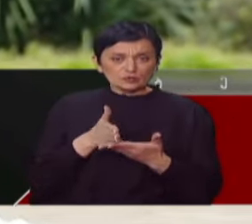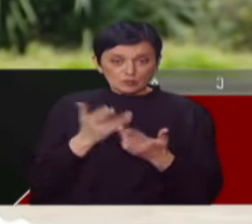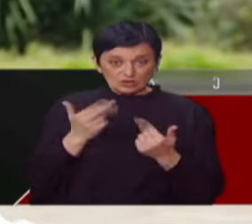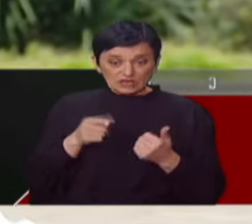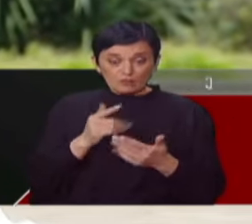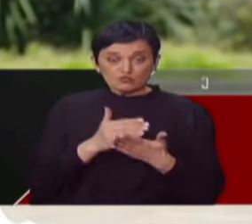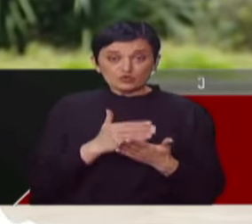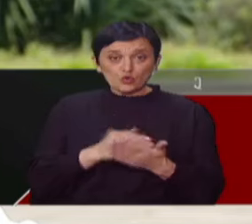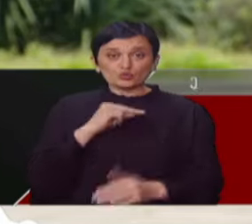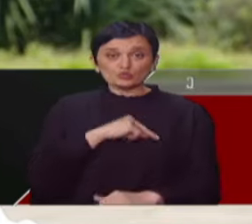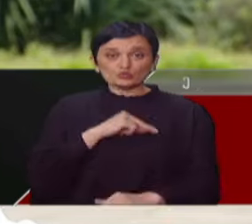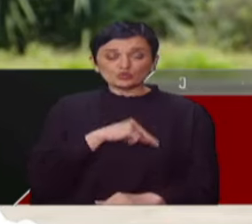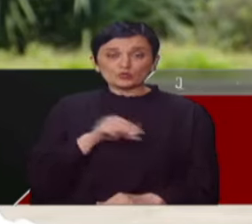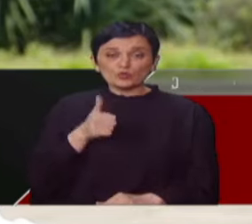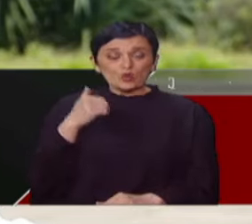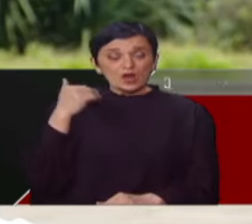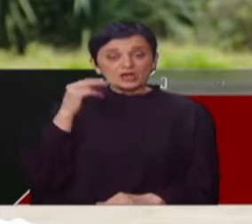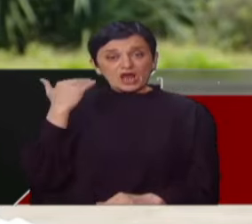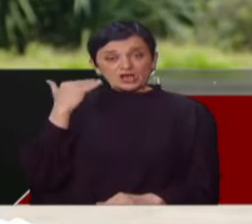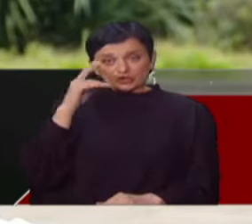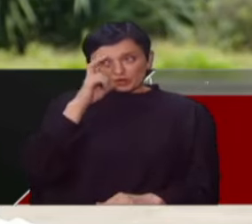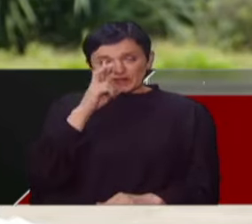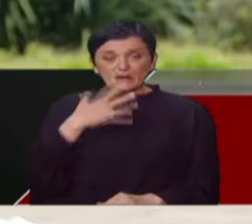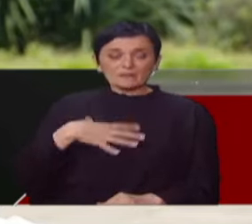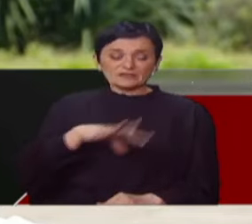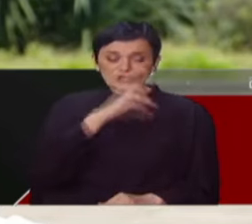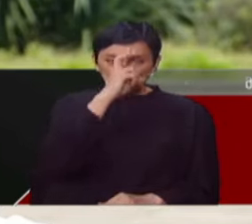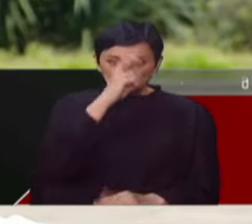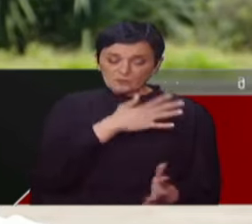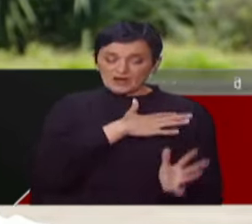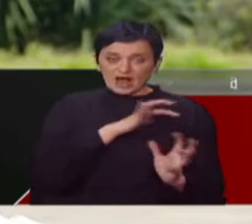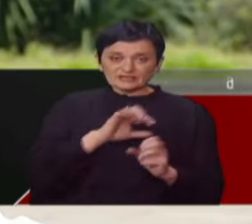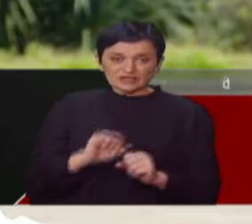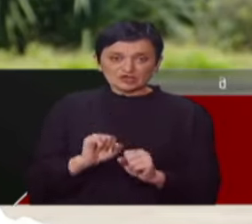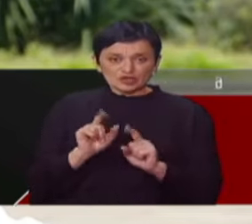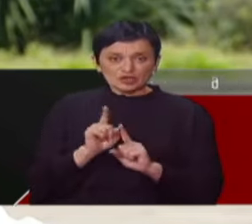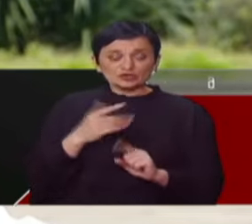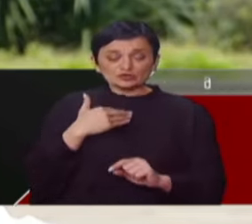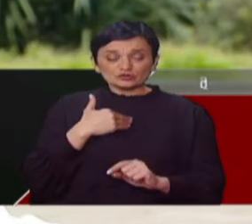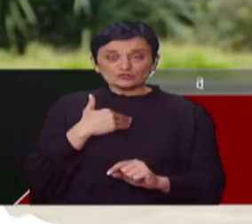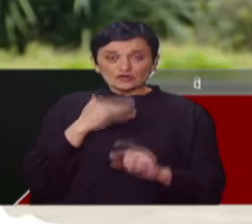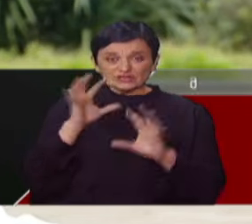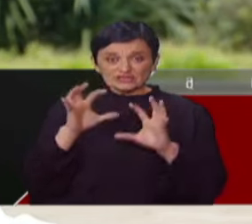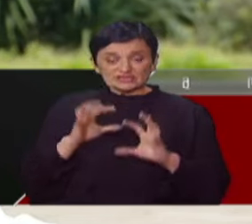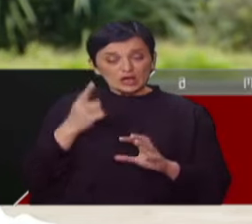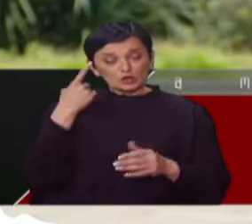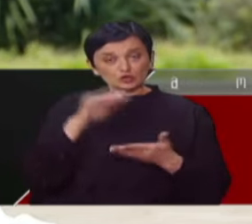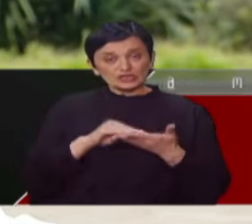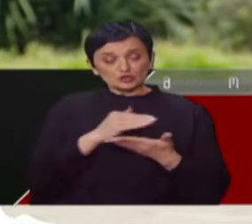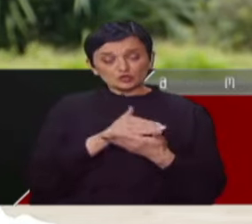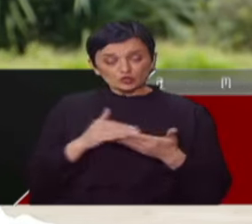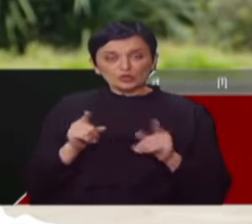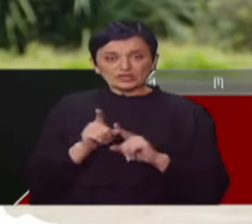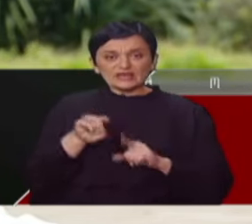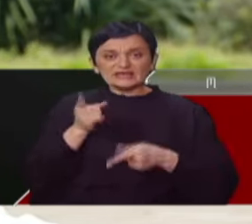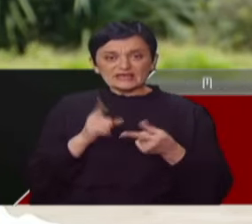am programaze mushaoba rogorts acharis mtavrobasan aseve sakartvelos mtavrobis mkhardacherit chven rogorts sakamondeblo iniciativebis donezze aseve